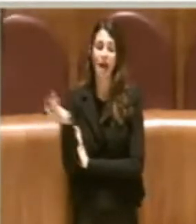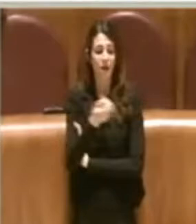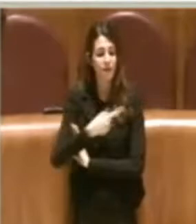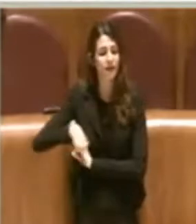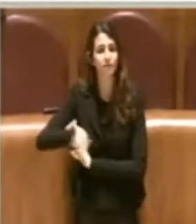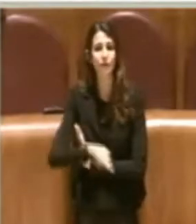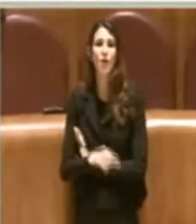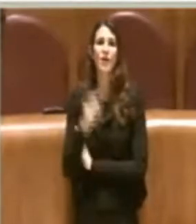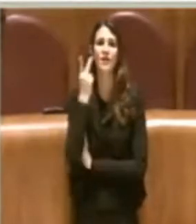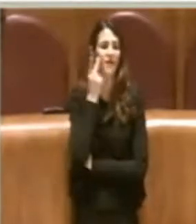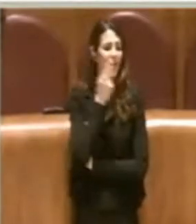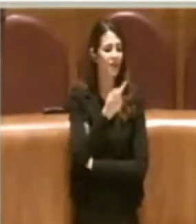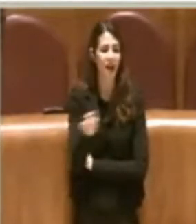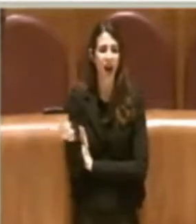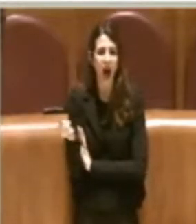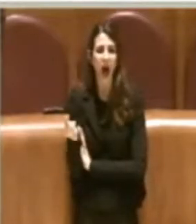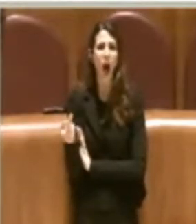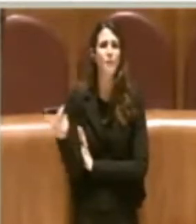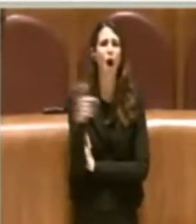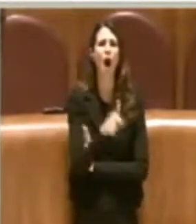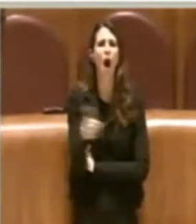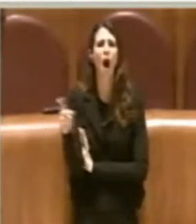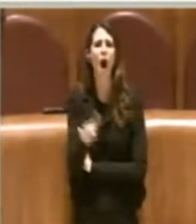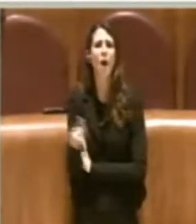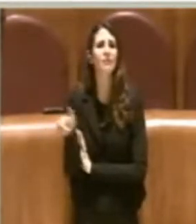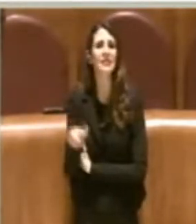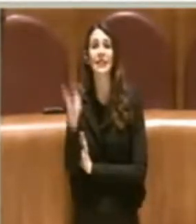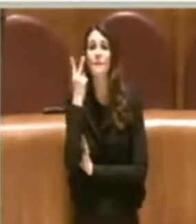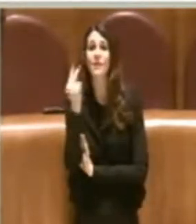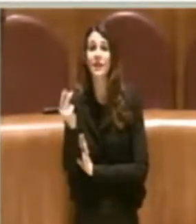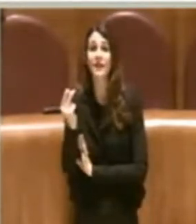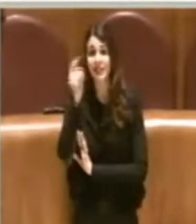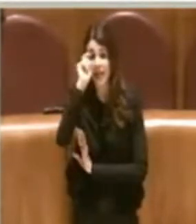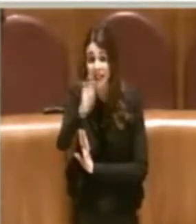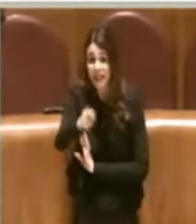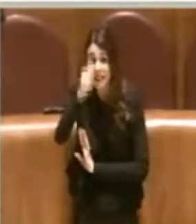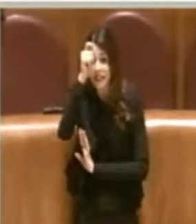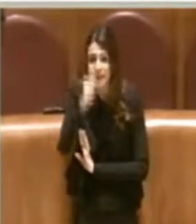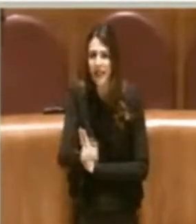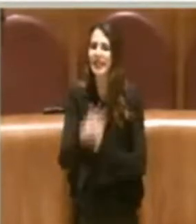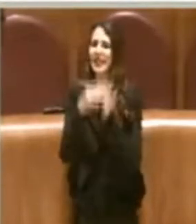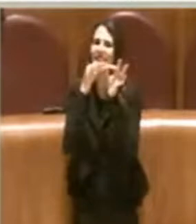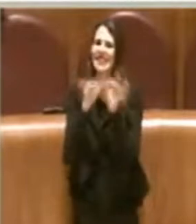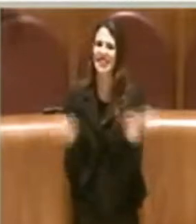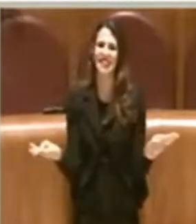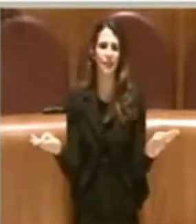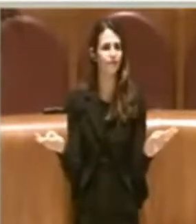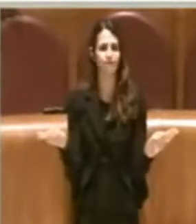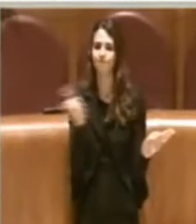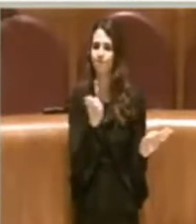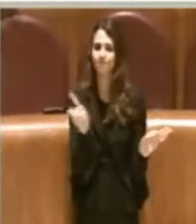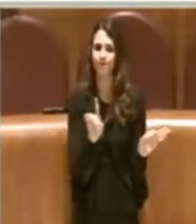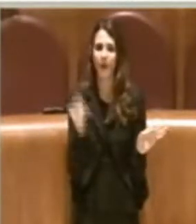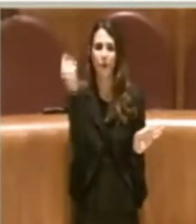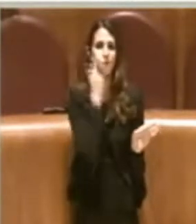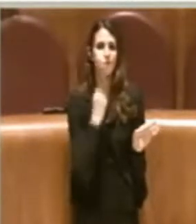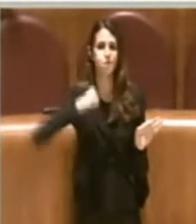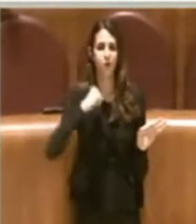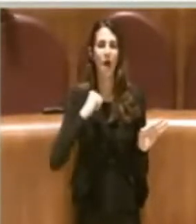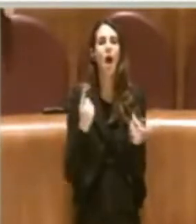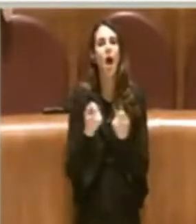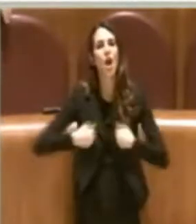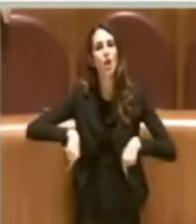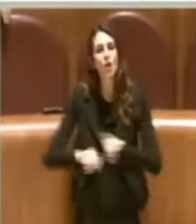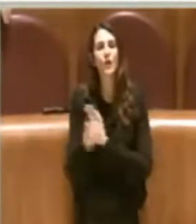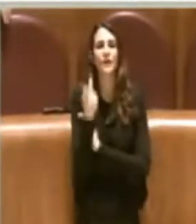che gli obblighi previsti da queste convenzioni poi non vengono rispettati e ci troviamo dinanzi